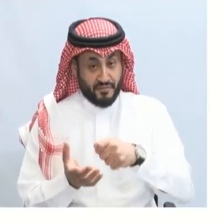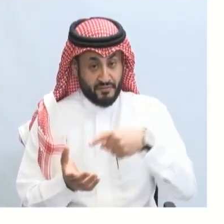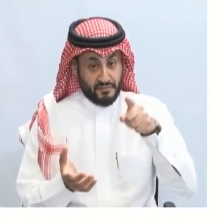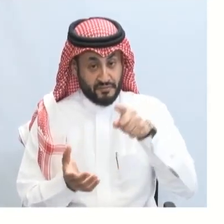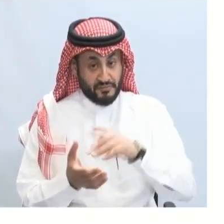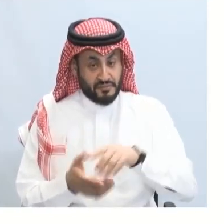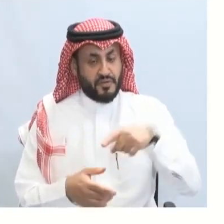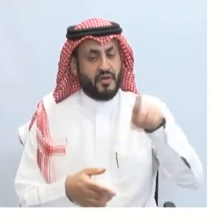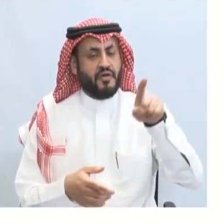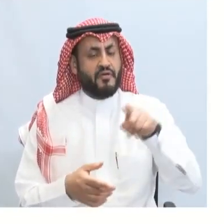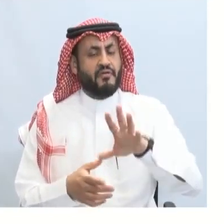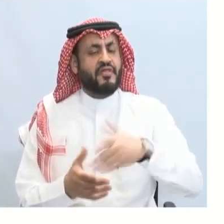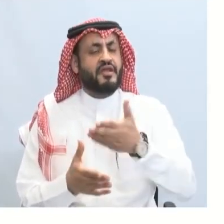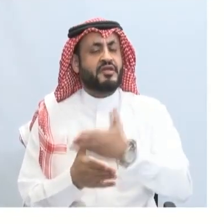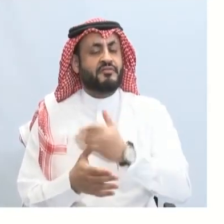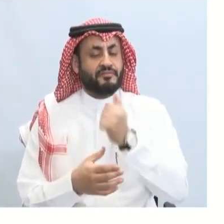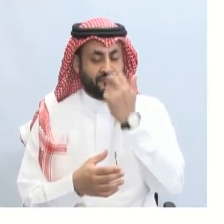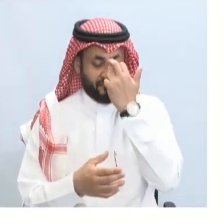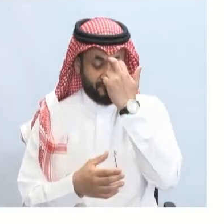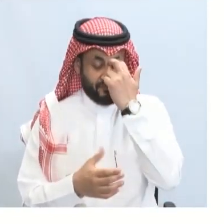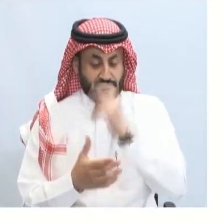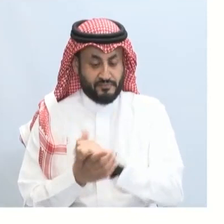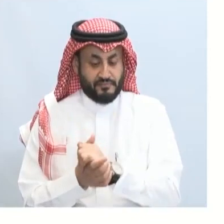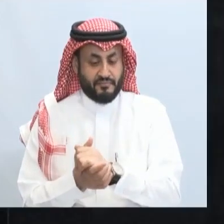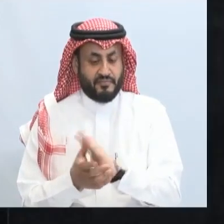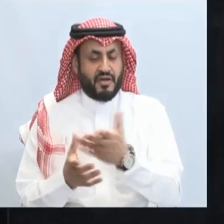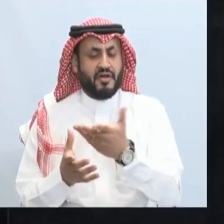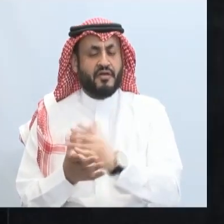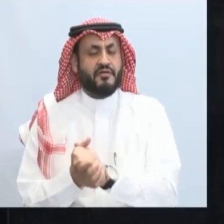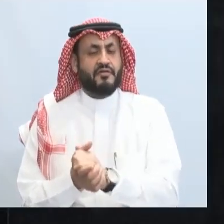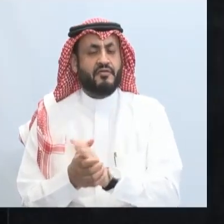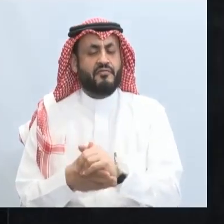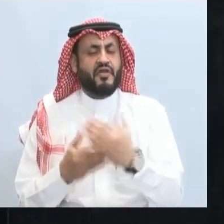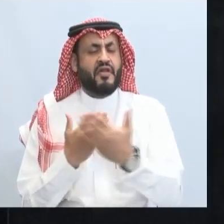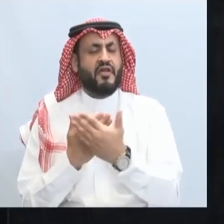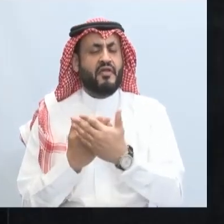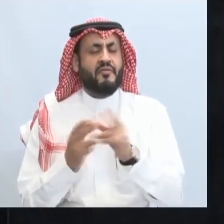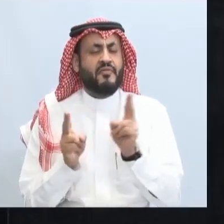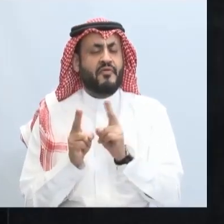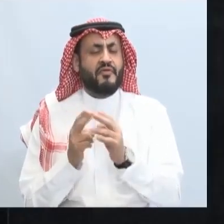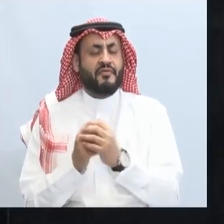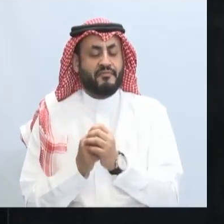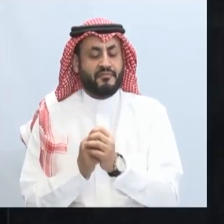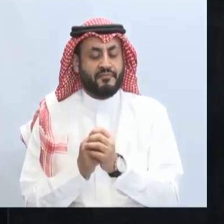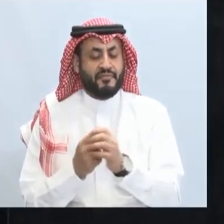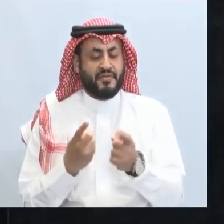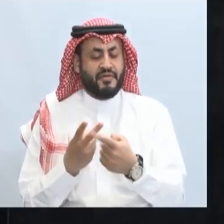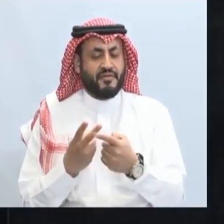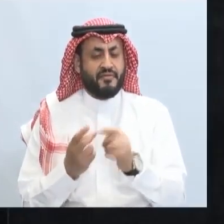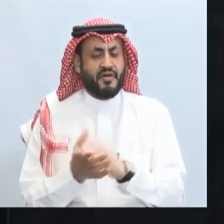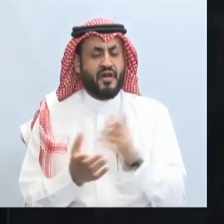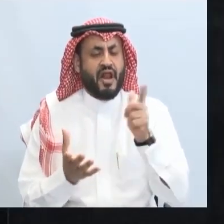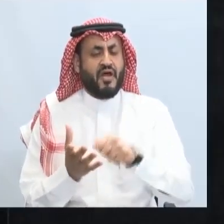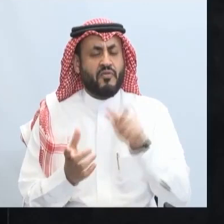عادلا ولماذا مره اخرى ما رايكم بدفاع المتهم عن نفسه ايضا ما رايكم